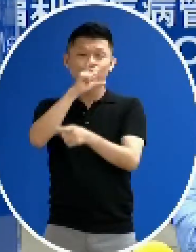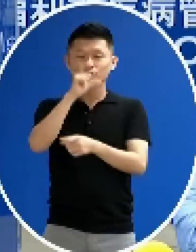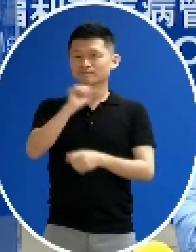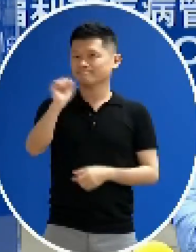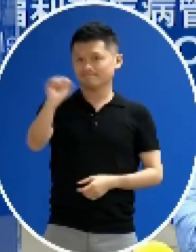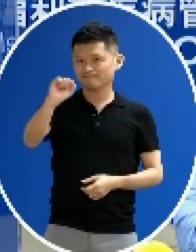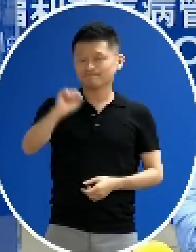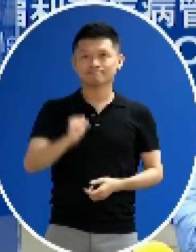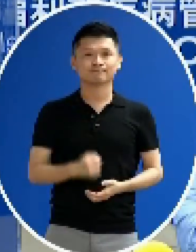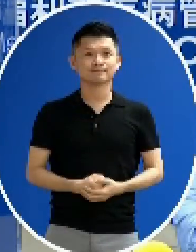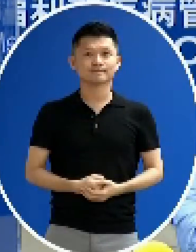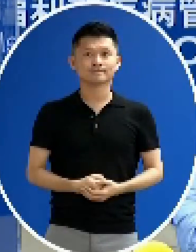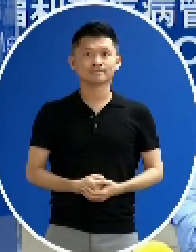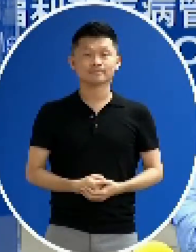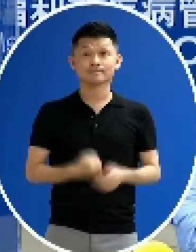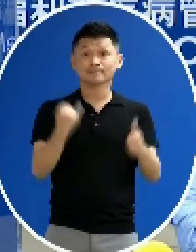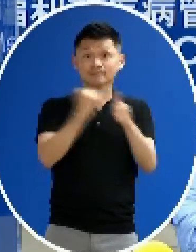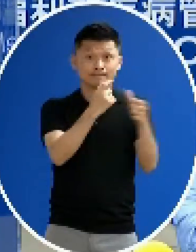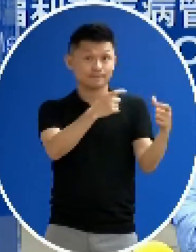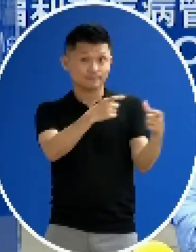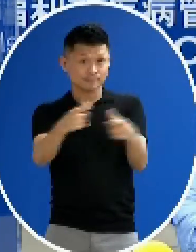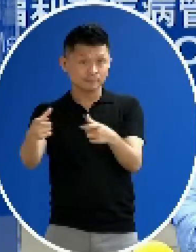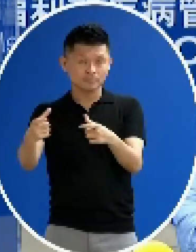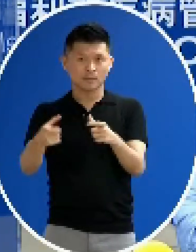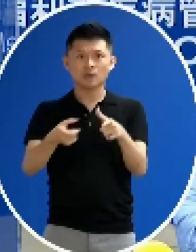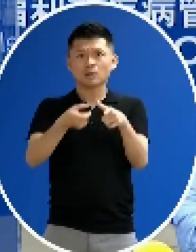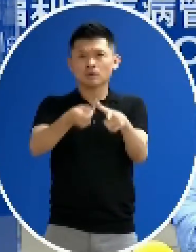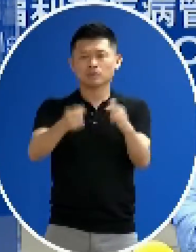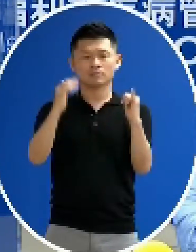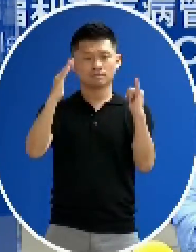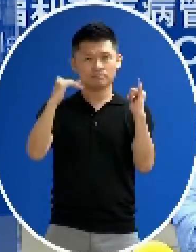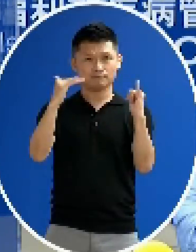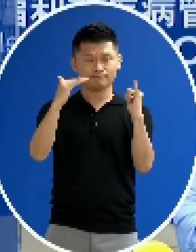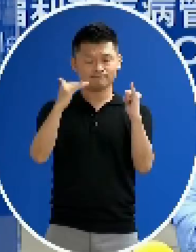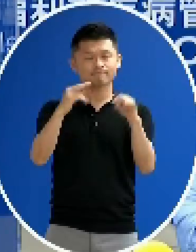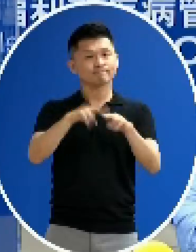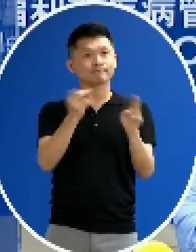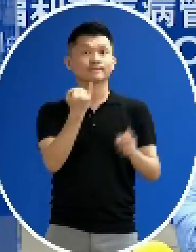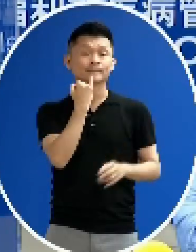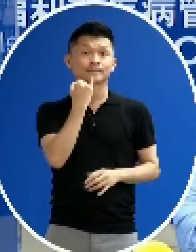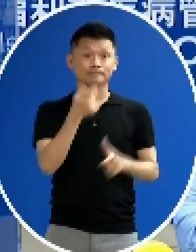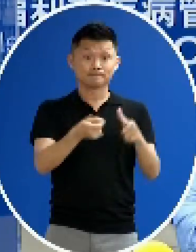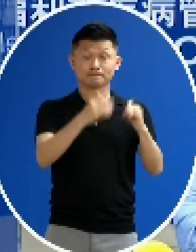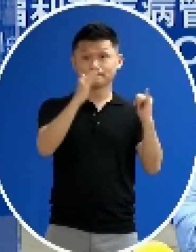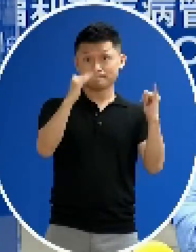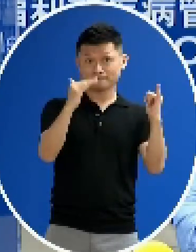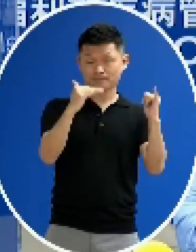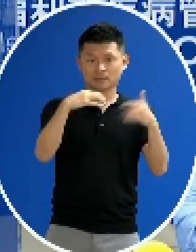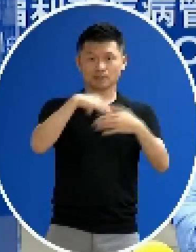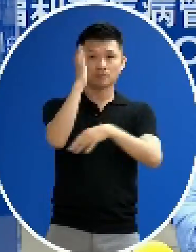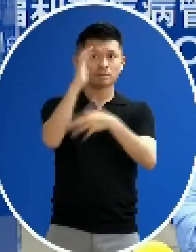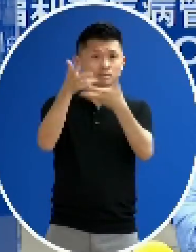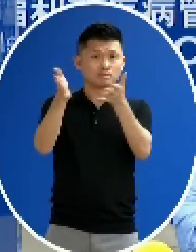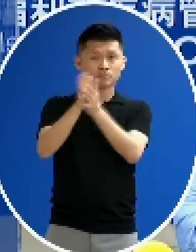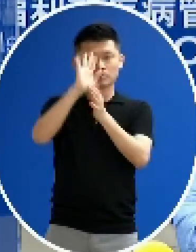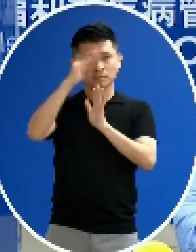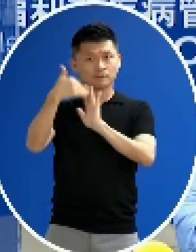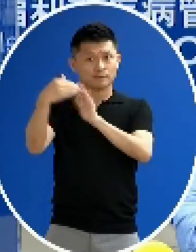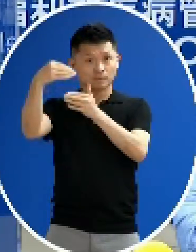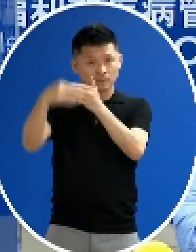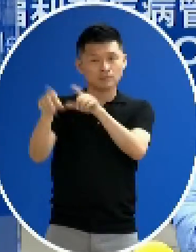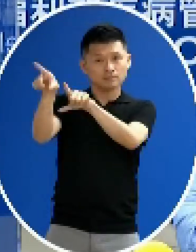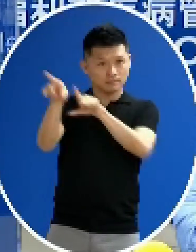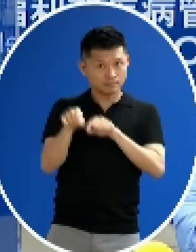内。那婚宴跟公祭可以开放，好，那公祭遵守内政部哈相关的防疫的规定